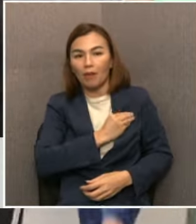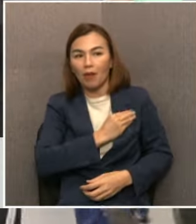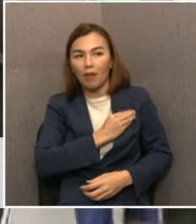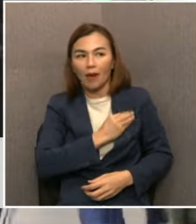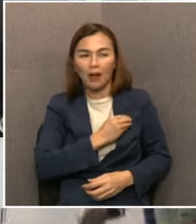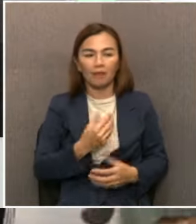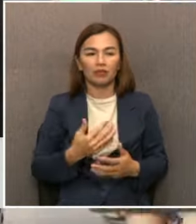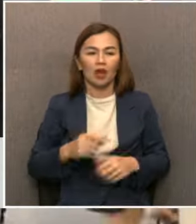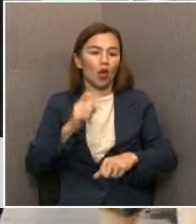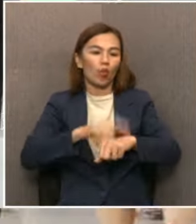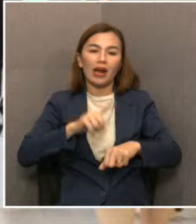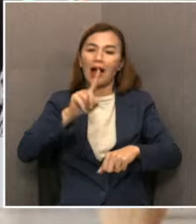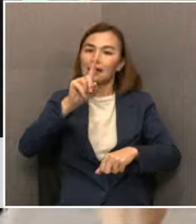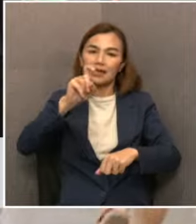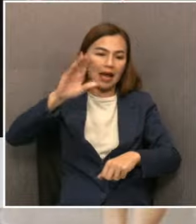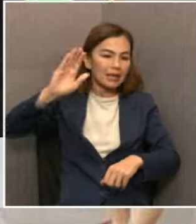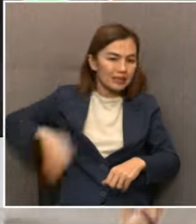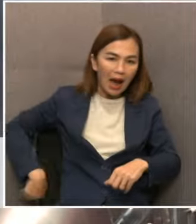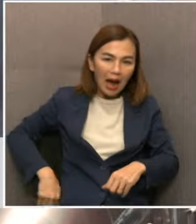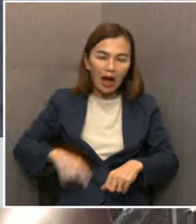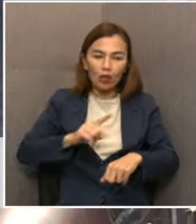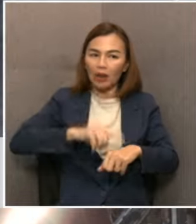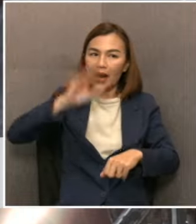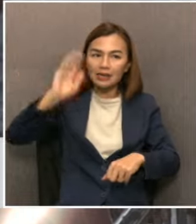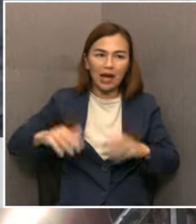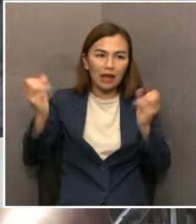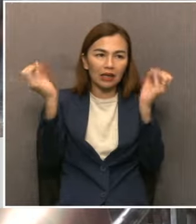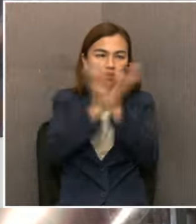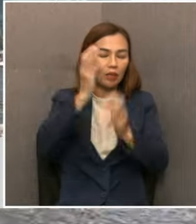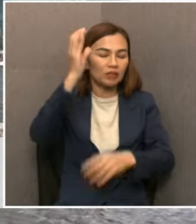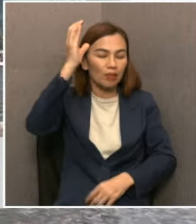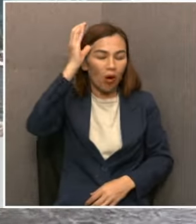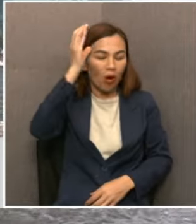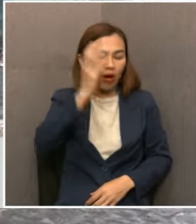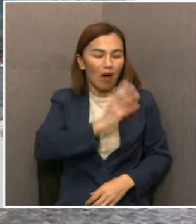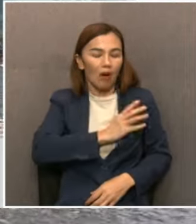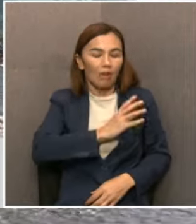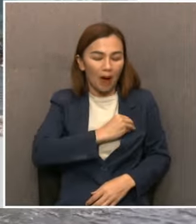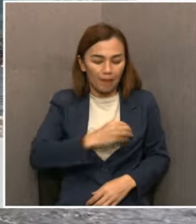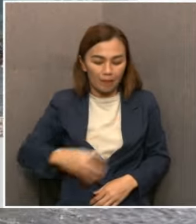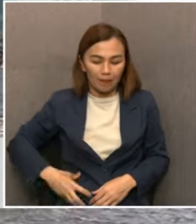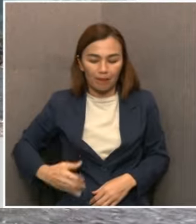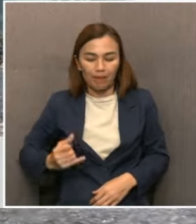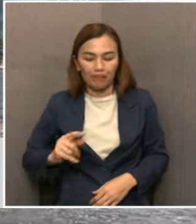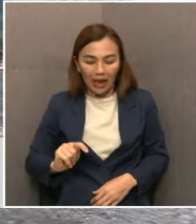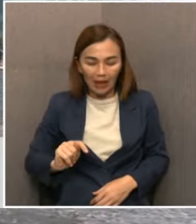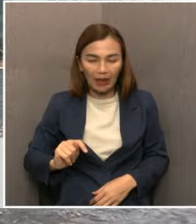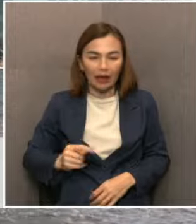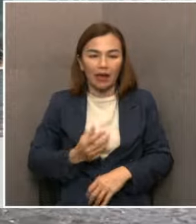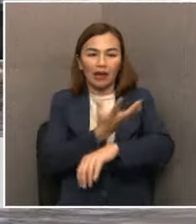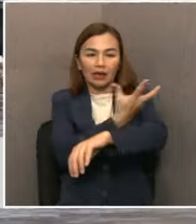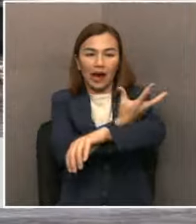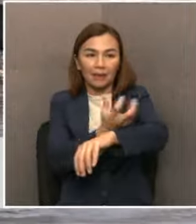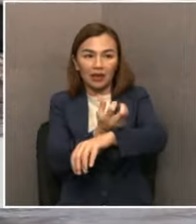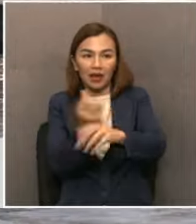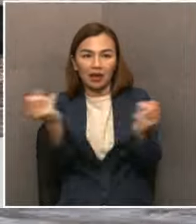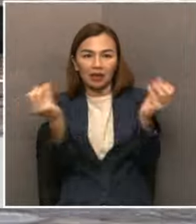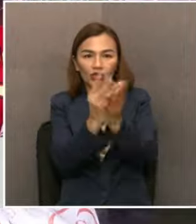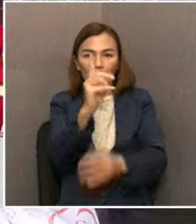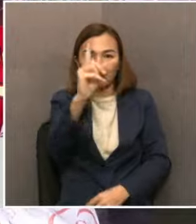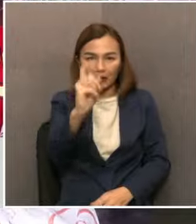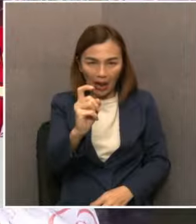ที่ทันท่วงทีอาจส่งผลกระทบต่อสมองหัวใจไตและกล้ามเนื้อและอาจเสี่ยงถึงเสียชีวิตได้เลยนะ